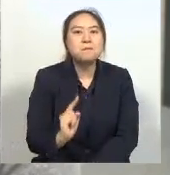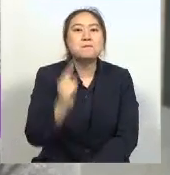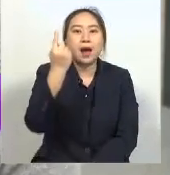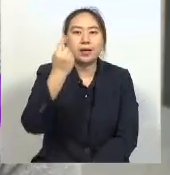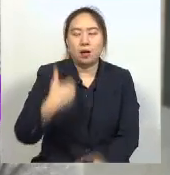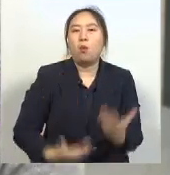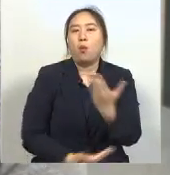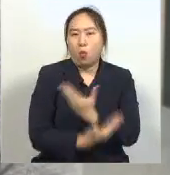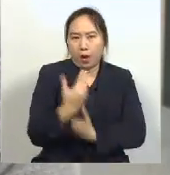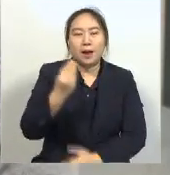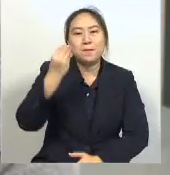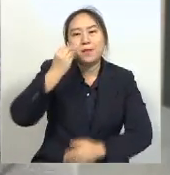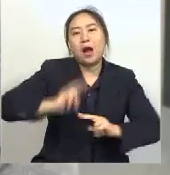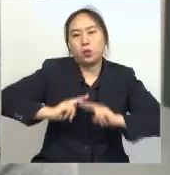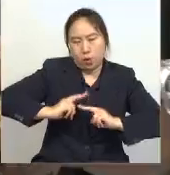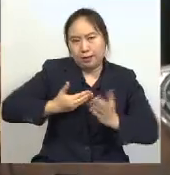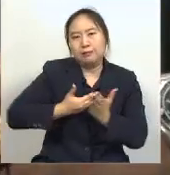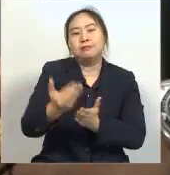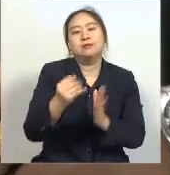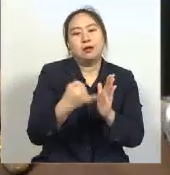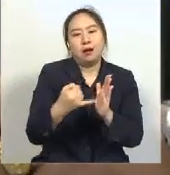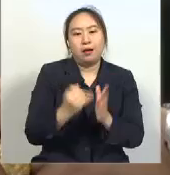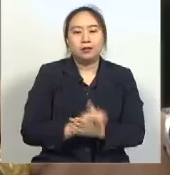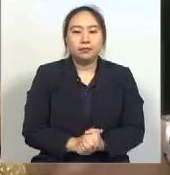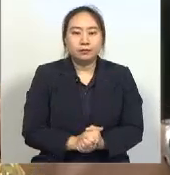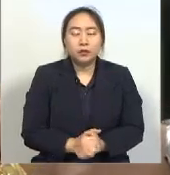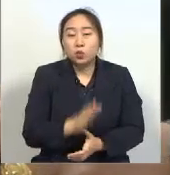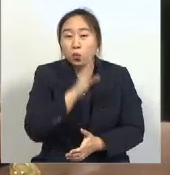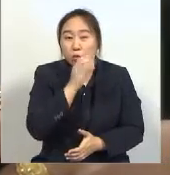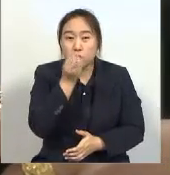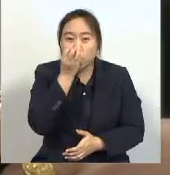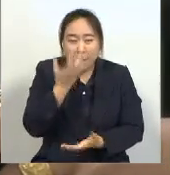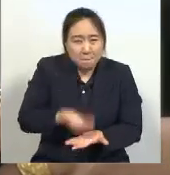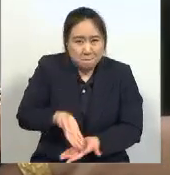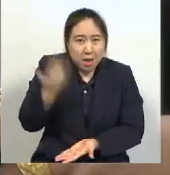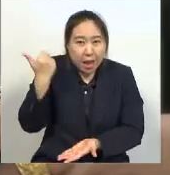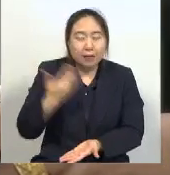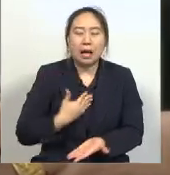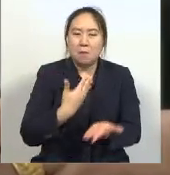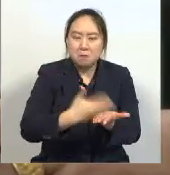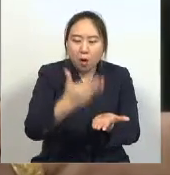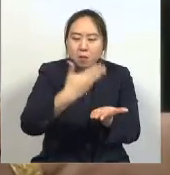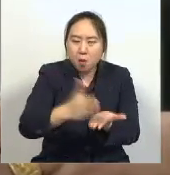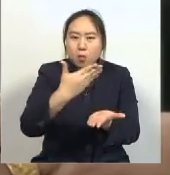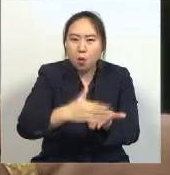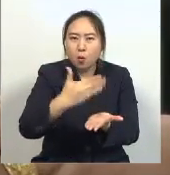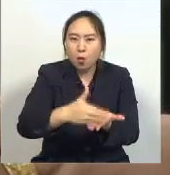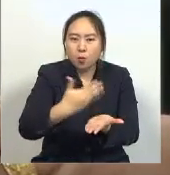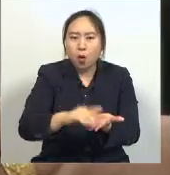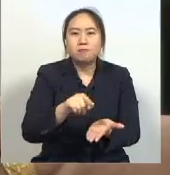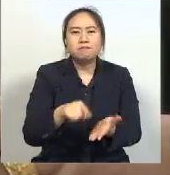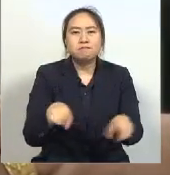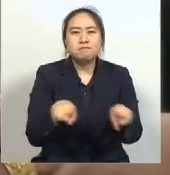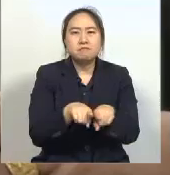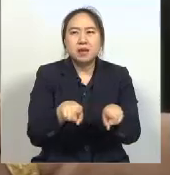ามารถมีโอกาสมีบ้านเป็นของตัวเองได้ง่ายขึ้น คือถ้าอัตราดอกเบี้ยเขาสูงอะค่ะเวลาเราส่งใช่ไหมคะมันเหมือนแบบ